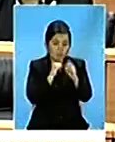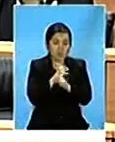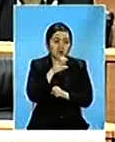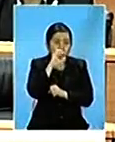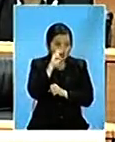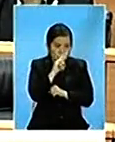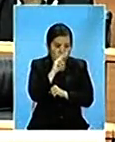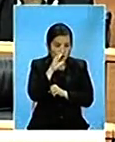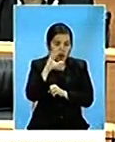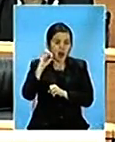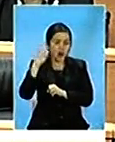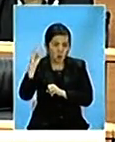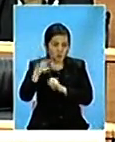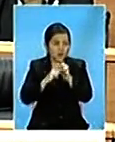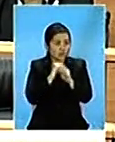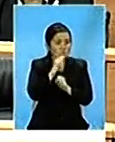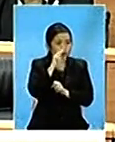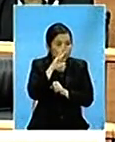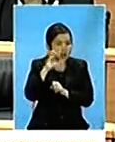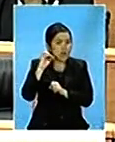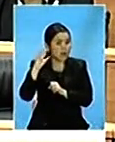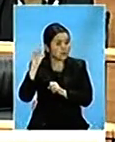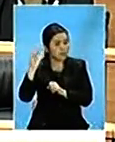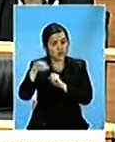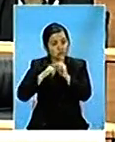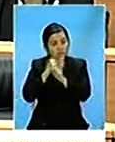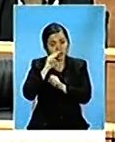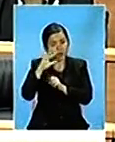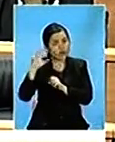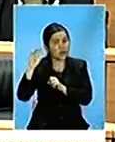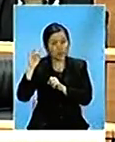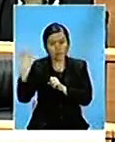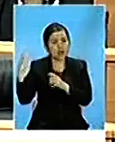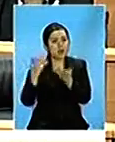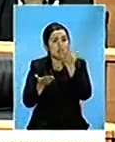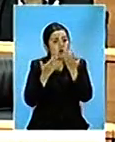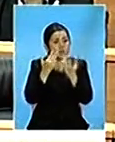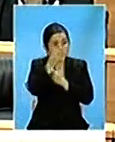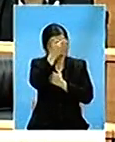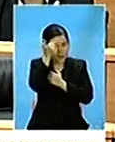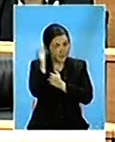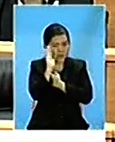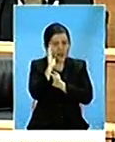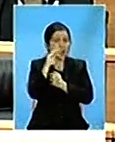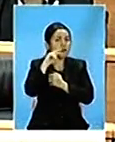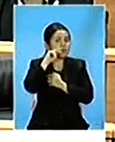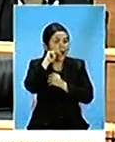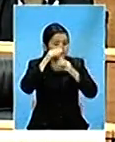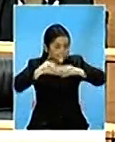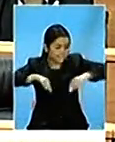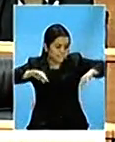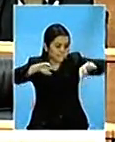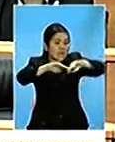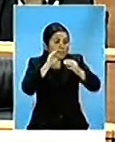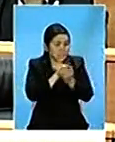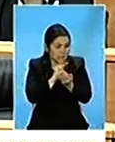57 58หรือรัฐบาลจะอยู่อีก8ปีจนต่อเนื่องเนี่ยนะครับเราจะได้หลงลืมเรื่องน้องน้ํากันไปรัฐบาลมีแนว